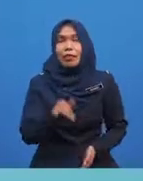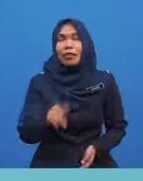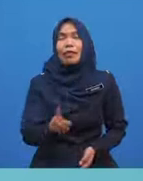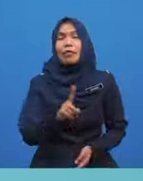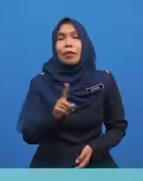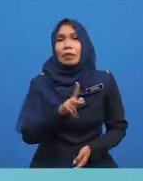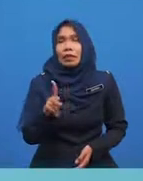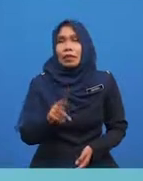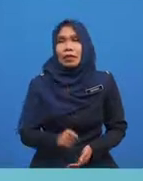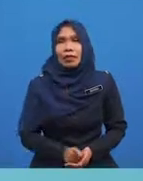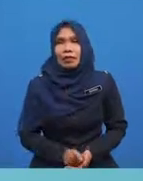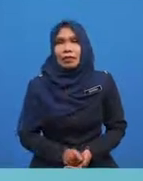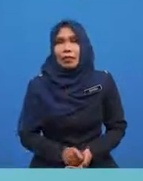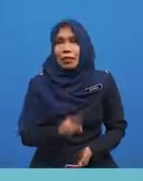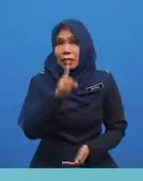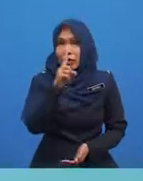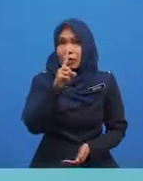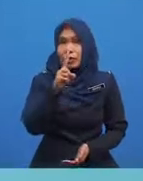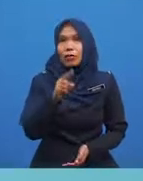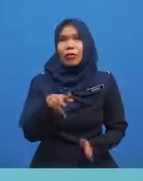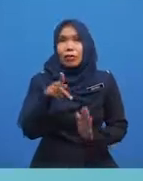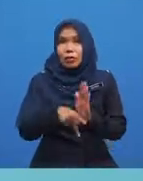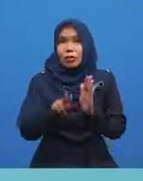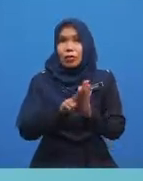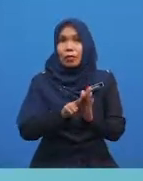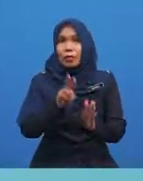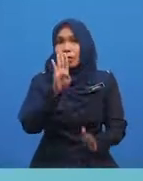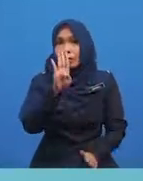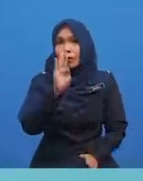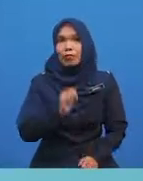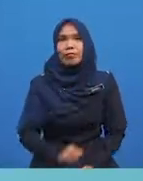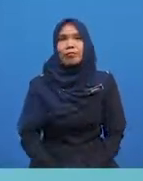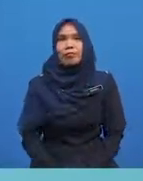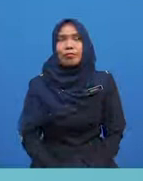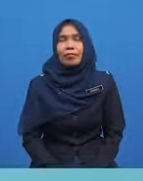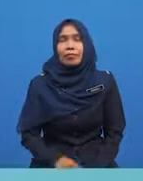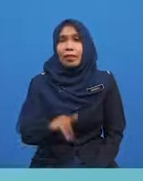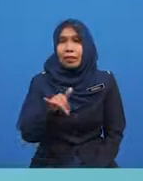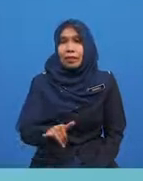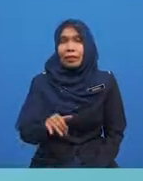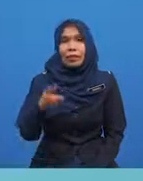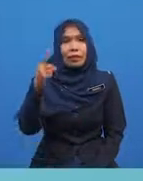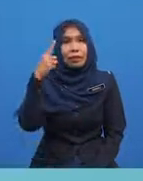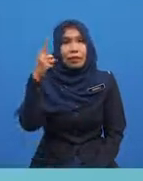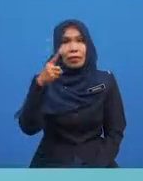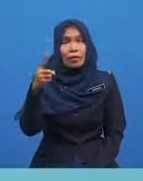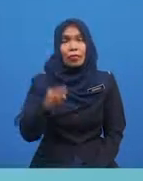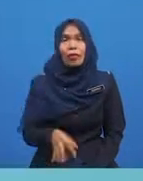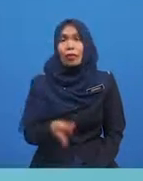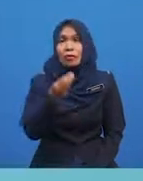Tolonglah cikgu. Tolong cikgu cari yang mana satu kek yang Zulfa